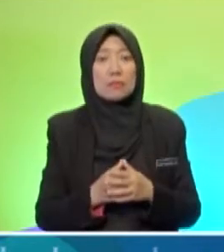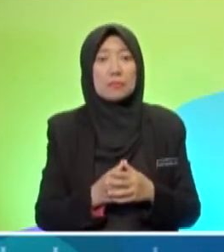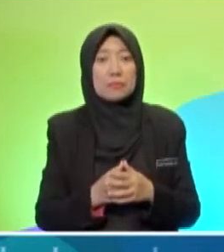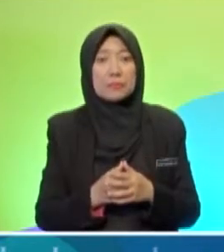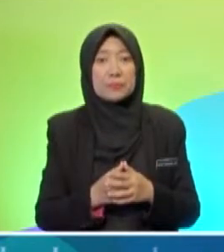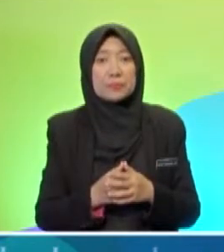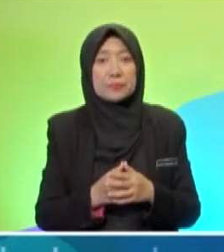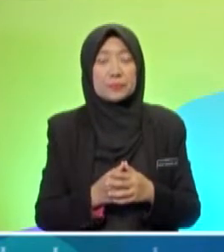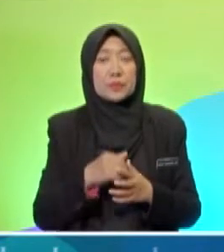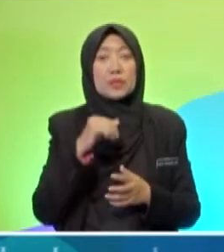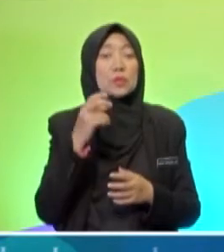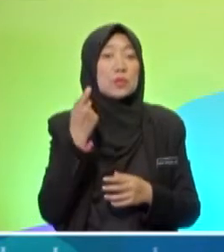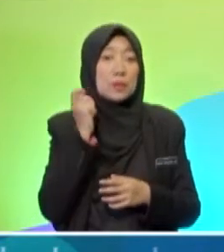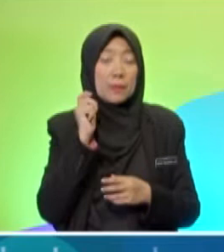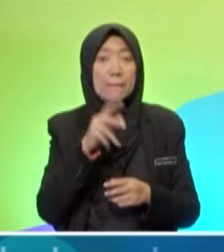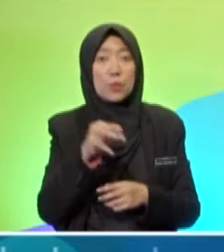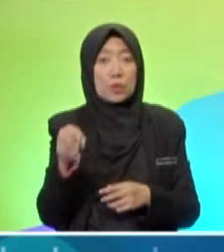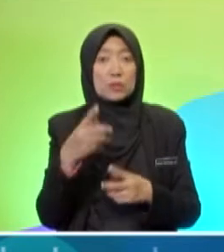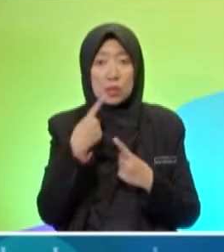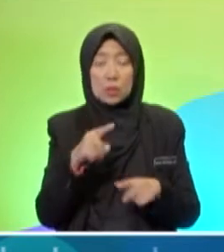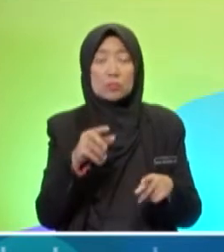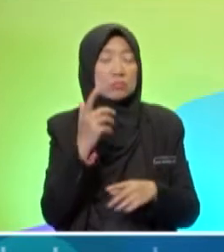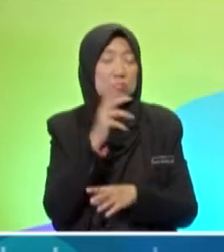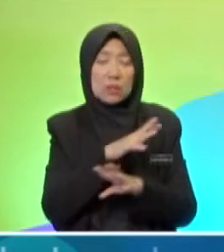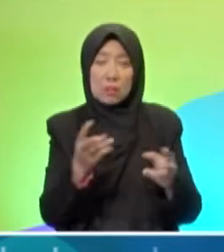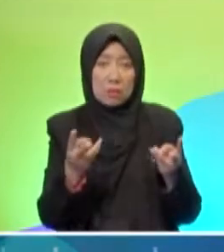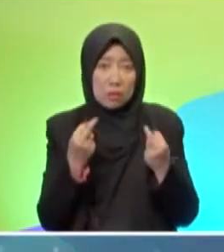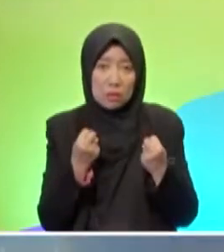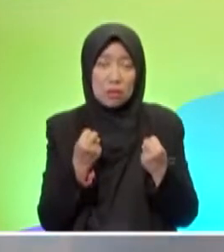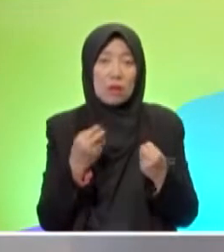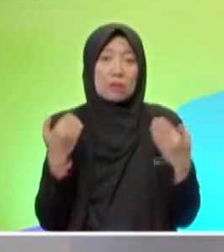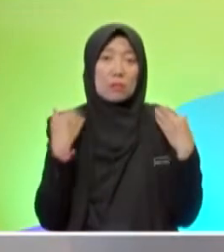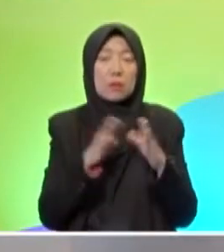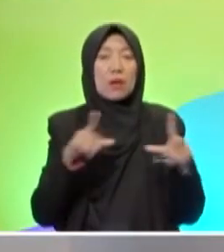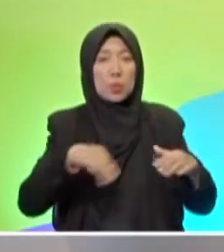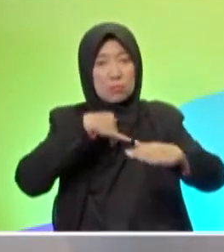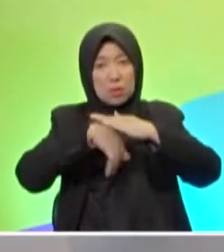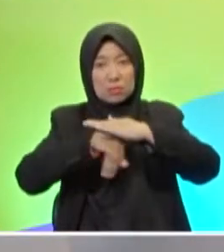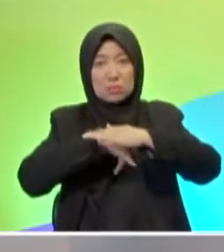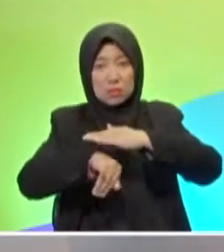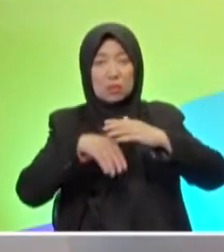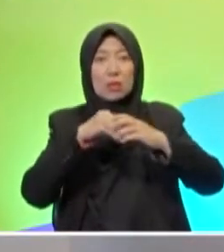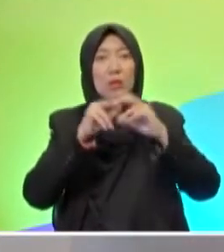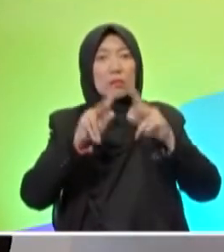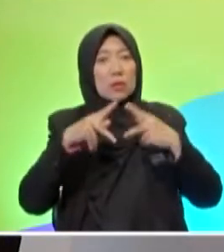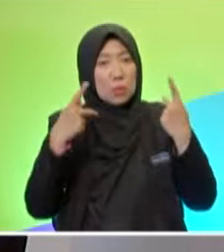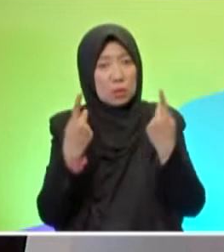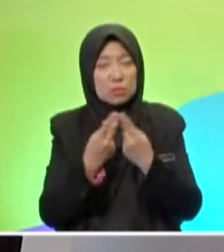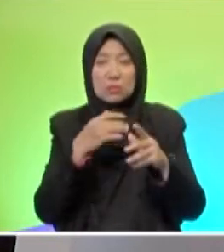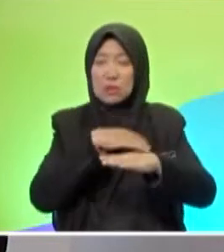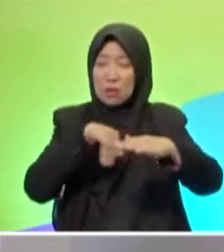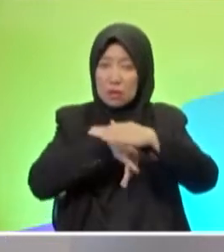jadi Lidya ktd taknak lah berlakunya Adek ejekan di dalam keluarga yang namanya ijhsse sama adik beradik